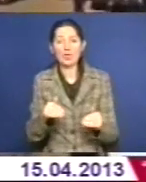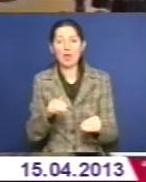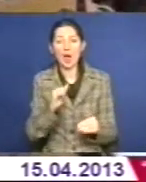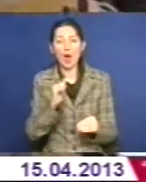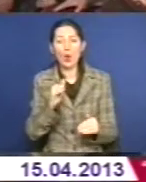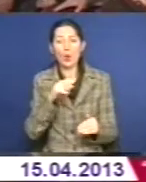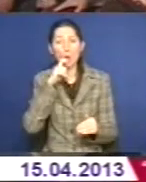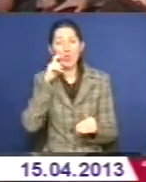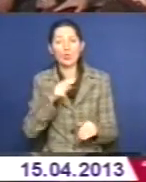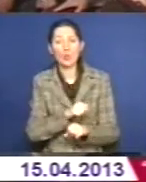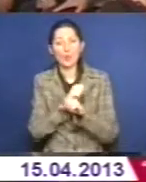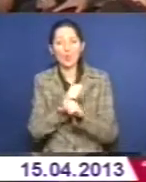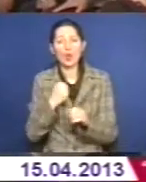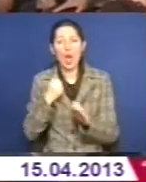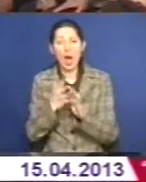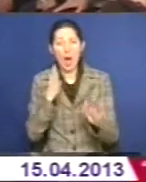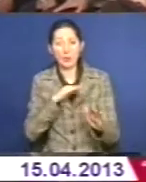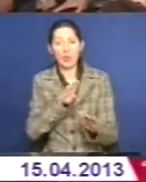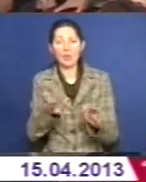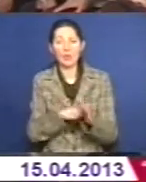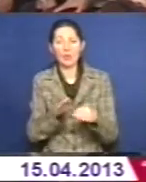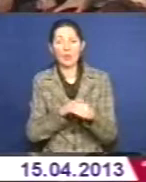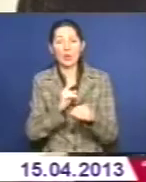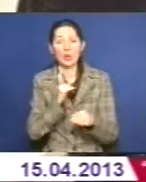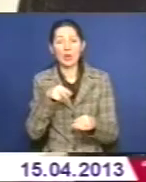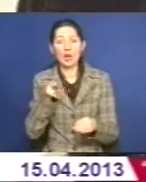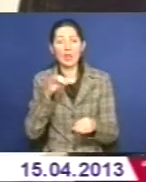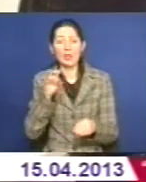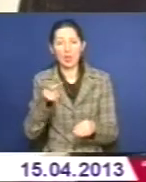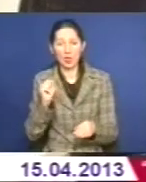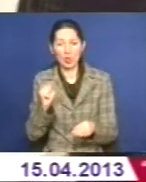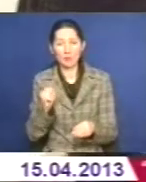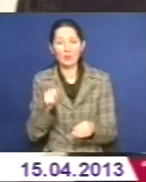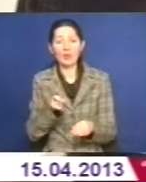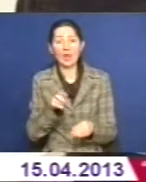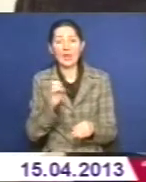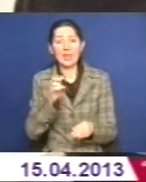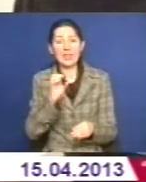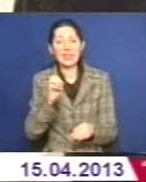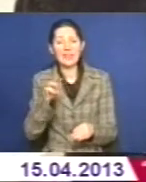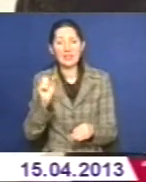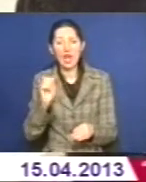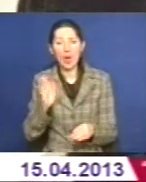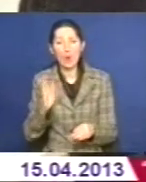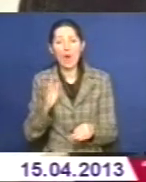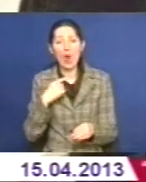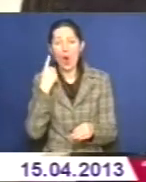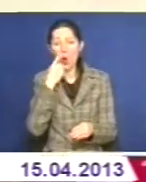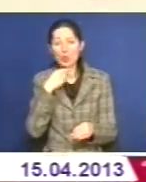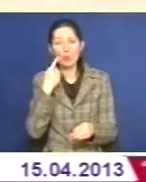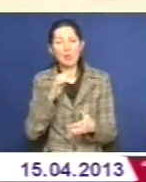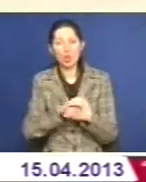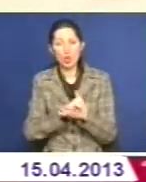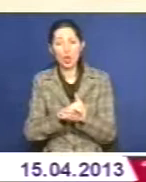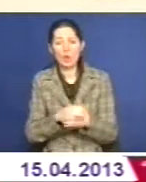«Кадило». Євстахій Добровольський, воїн сотні Громенка, був особисто знайомий із головним героєм фільму